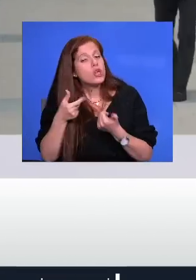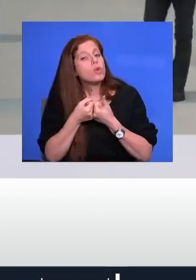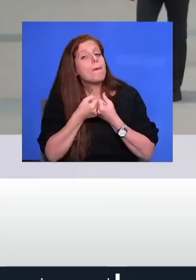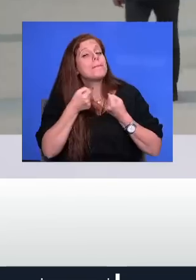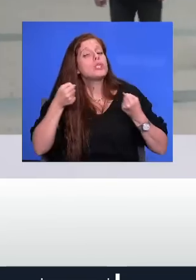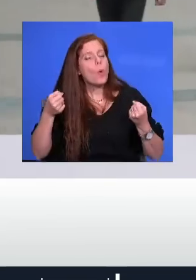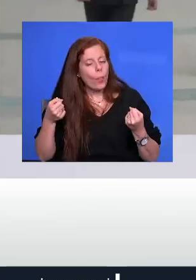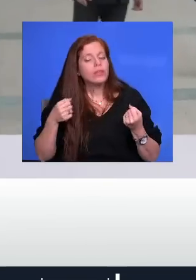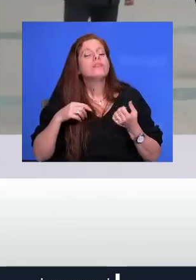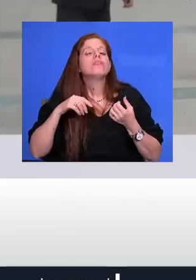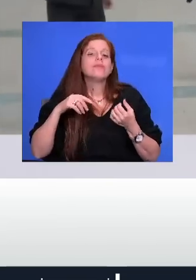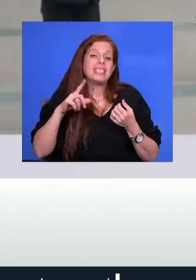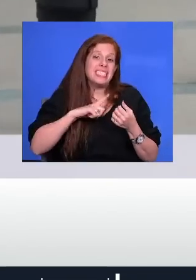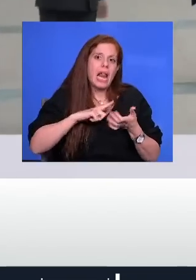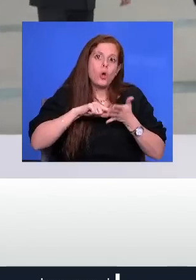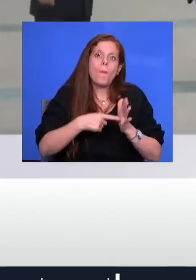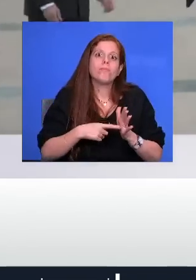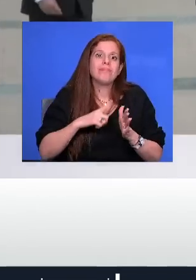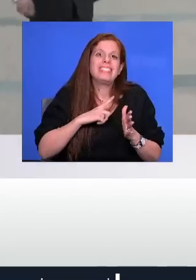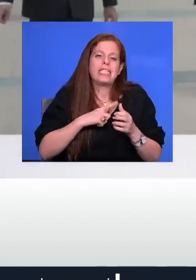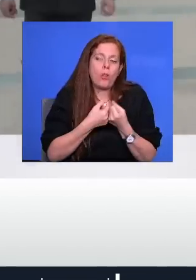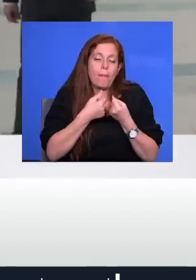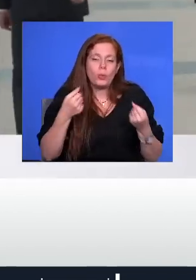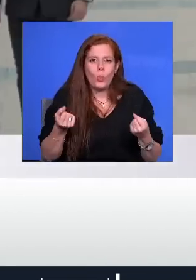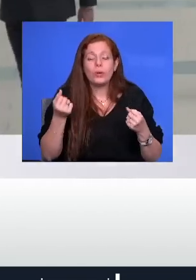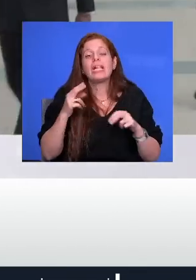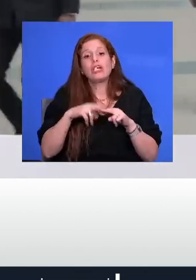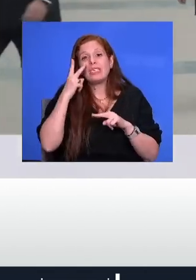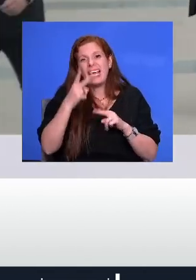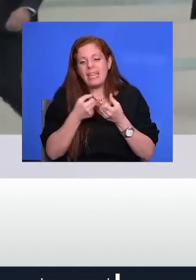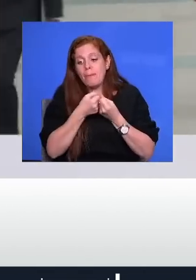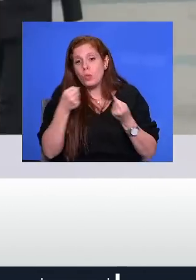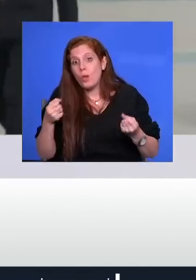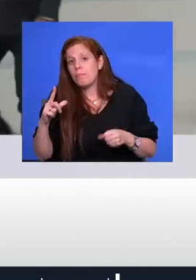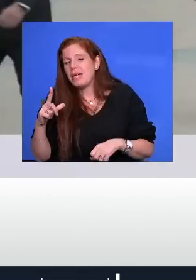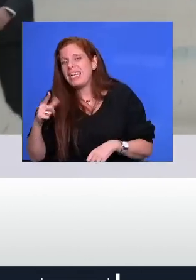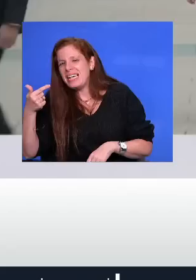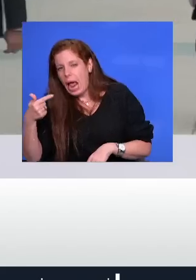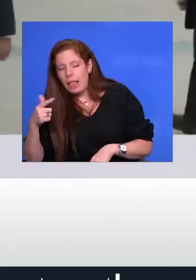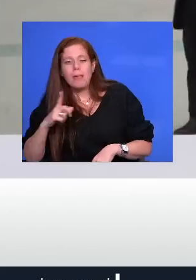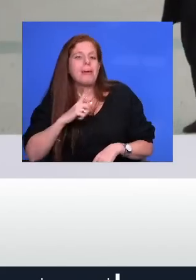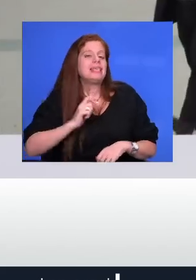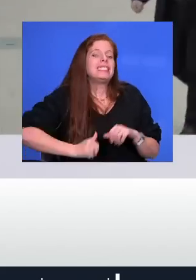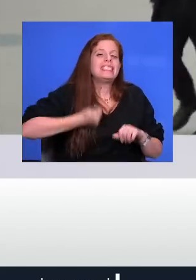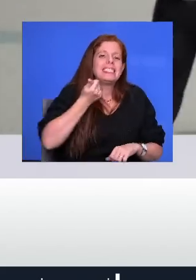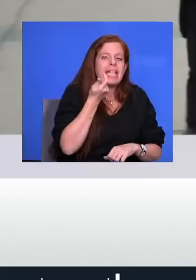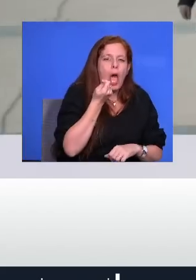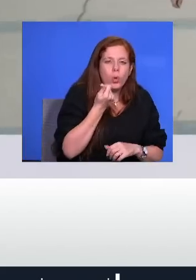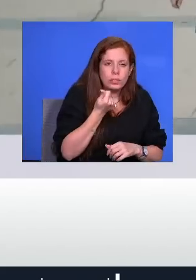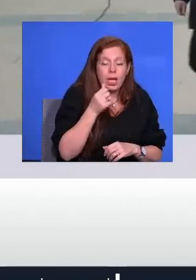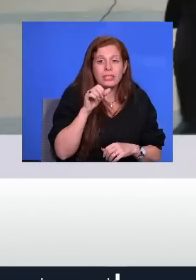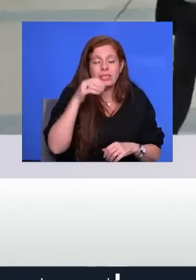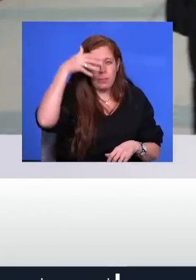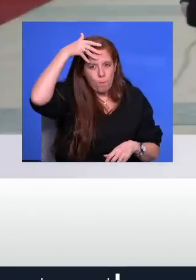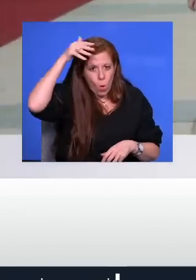צהל למתיחות חדשה, אחרי שקודם כל נראה את המתיחות הזאת בין גלנט לבין שר האוצר סמוטריץ', כי שמענו בהסכמים הקואליציונים הרי